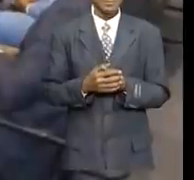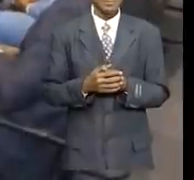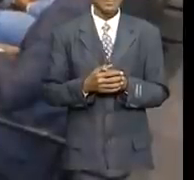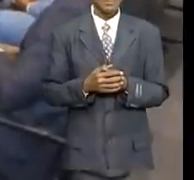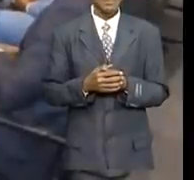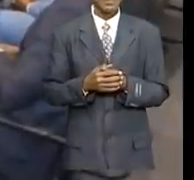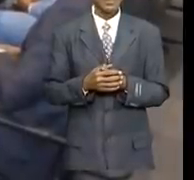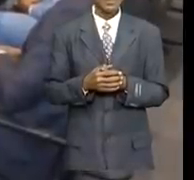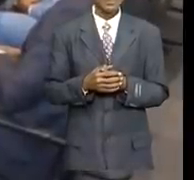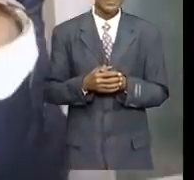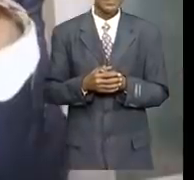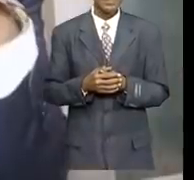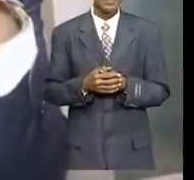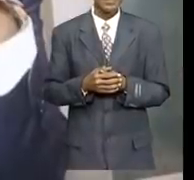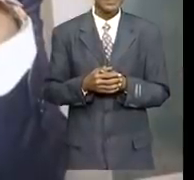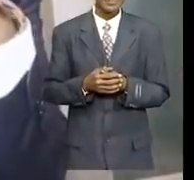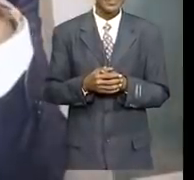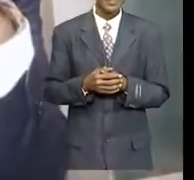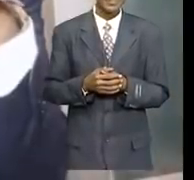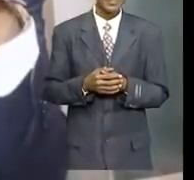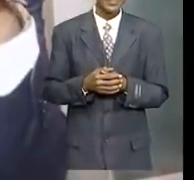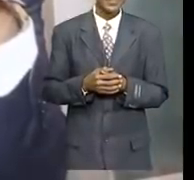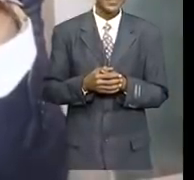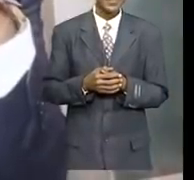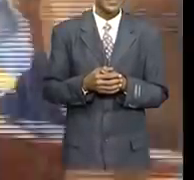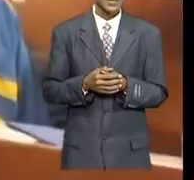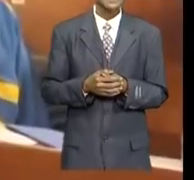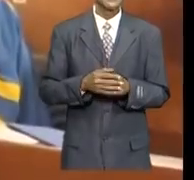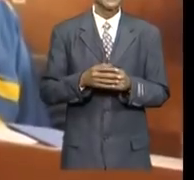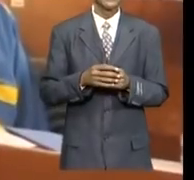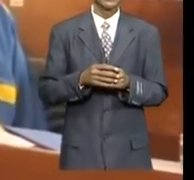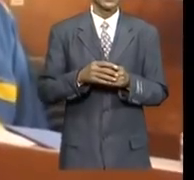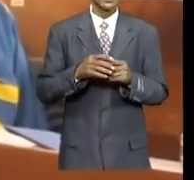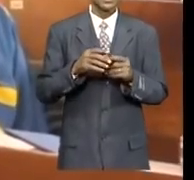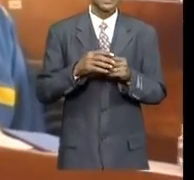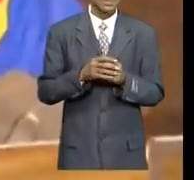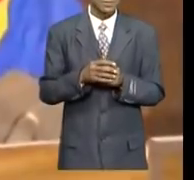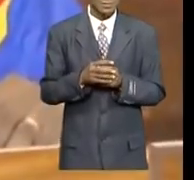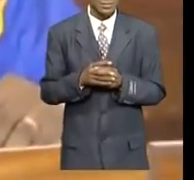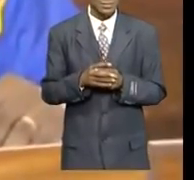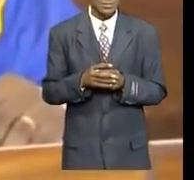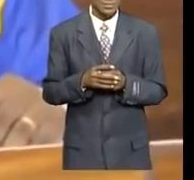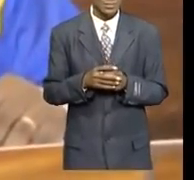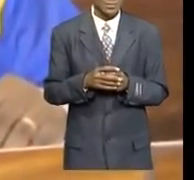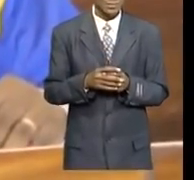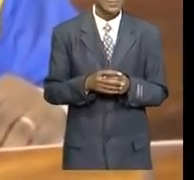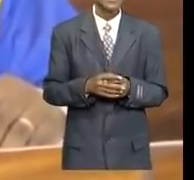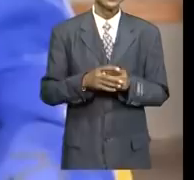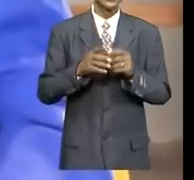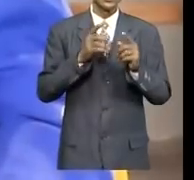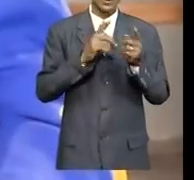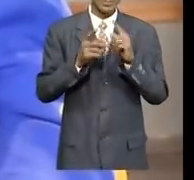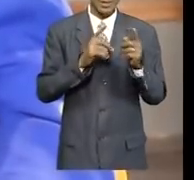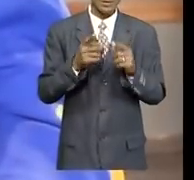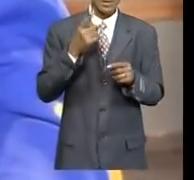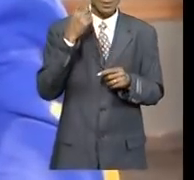Impact de la gouvernance bancaire sur les risques des crédits accordés aux entreprises avec des applications empiriques sur les